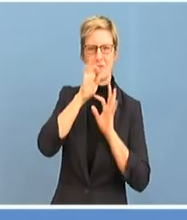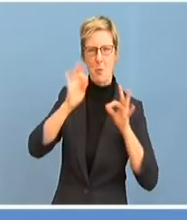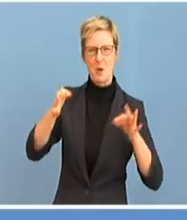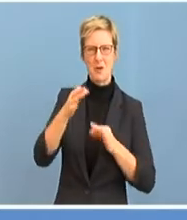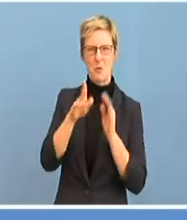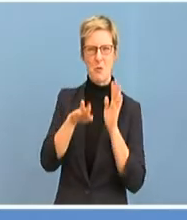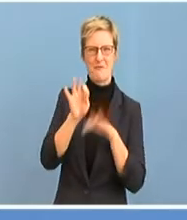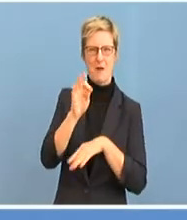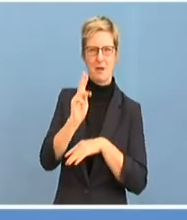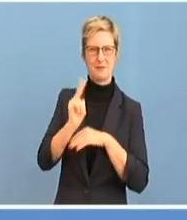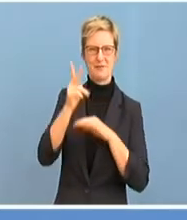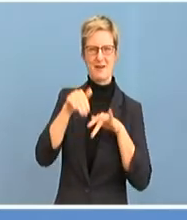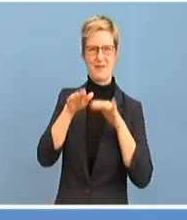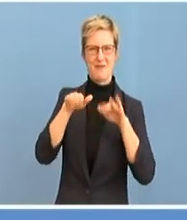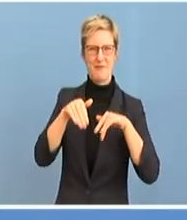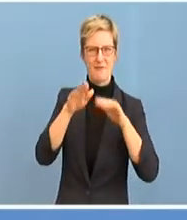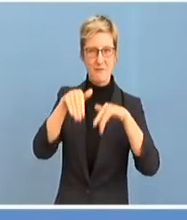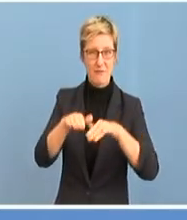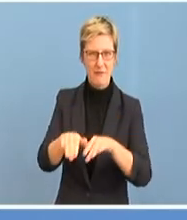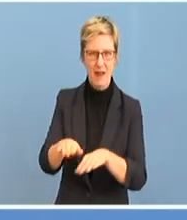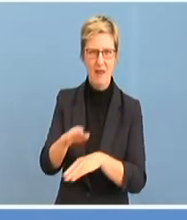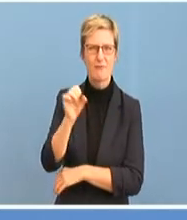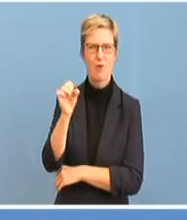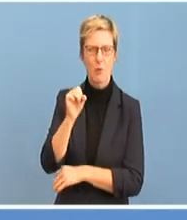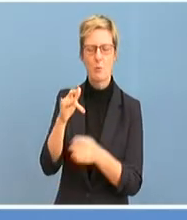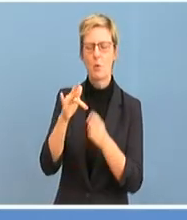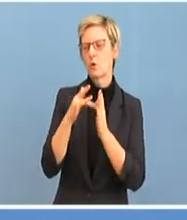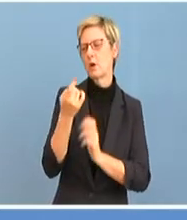wir in der vergangenen Woche